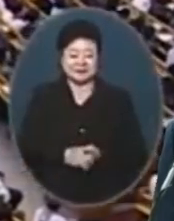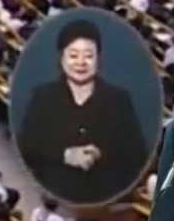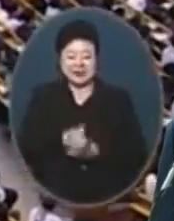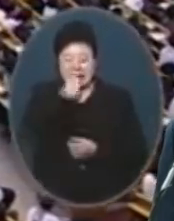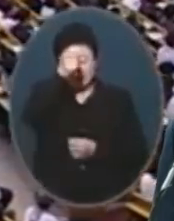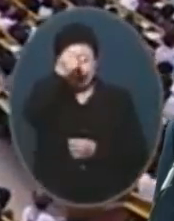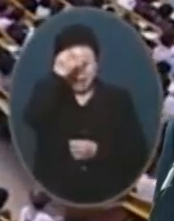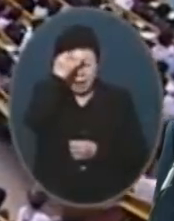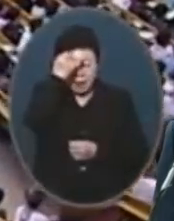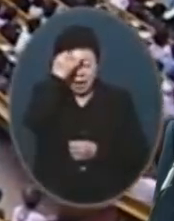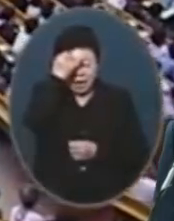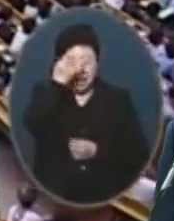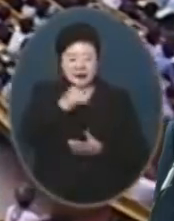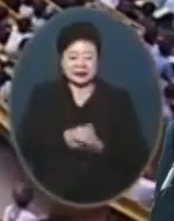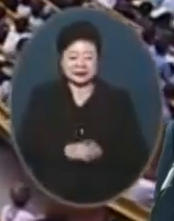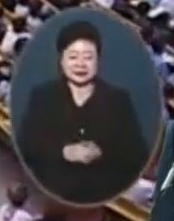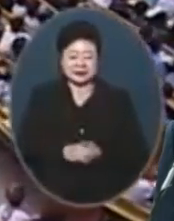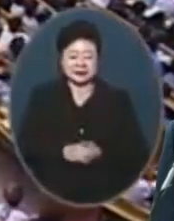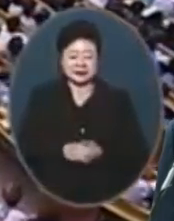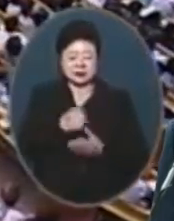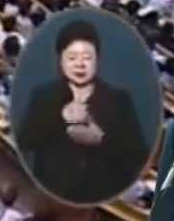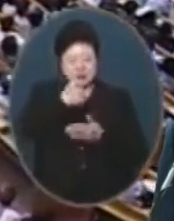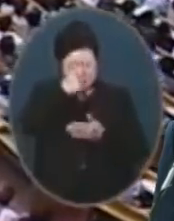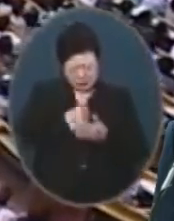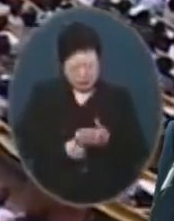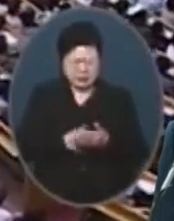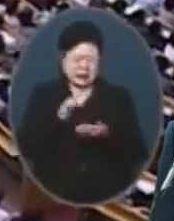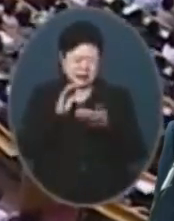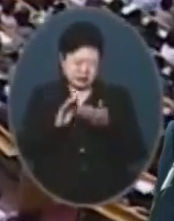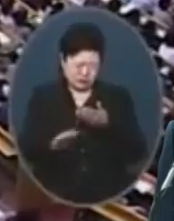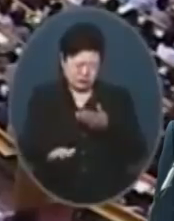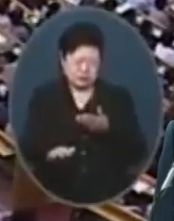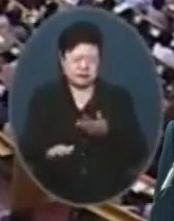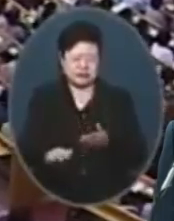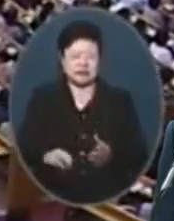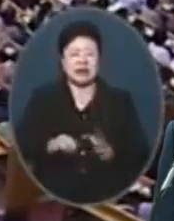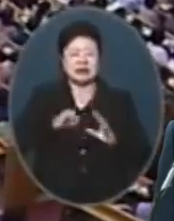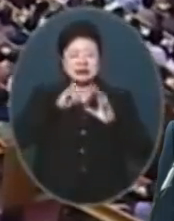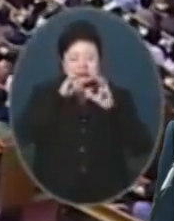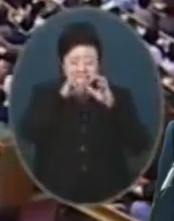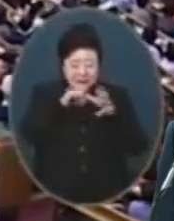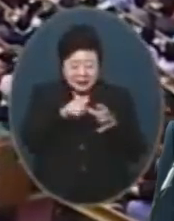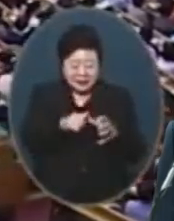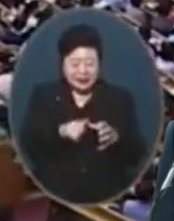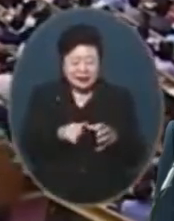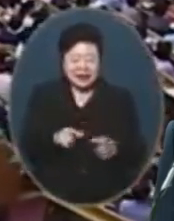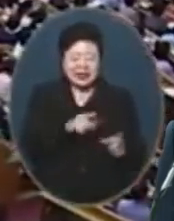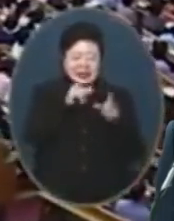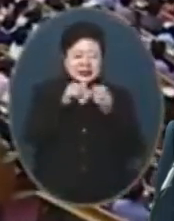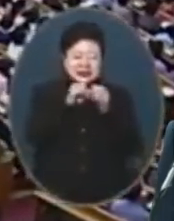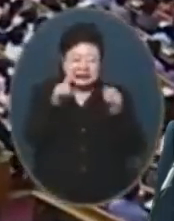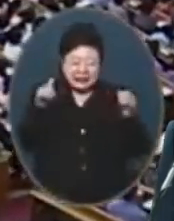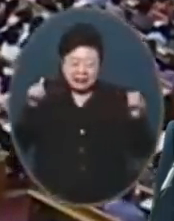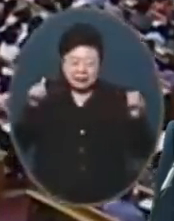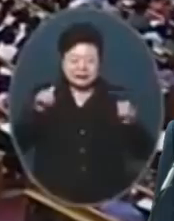아담과 하와의 타락한 세상에 사는 이상